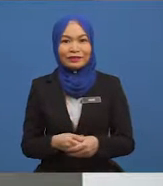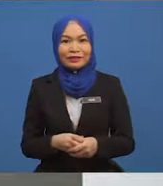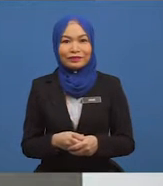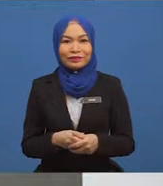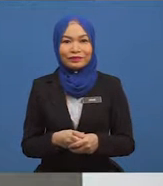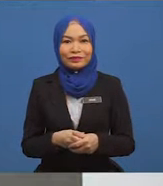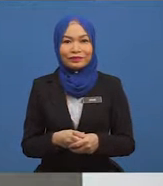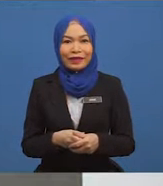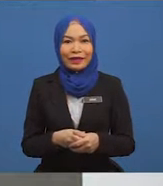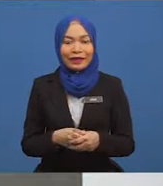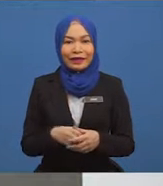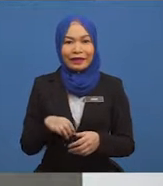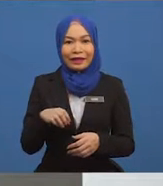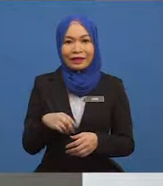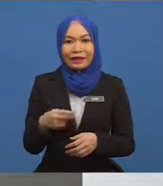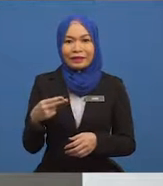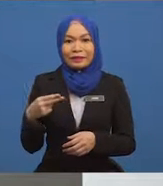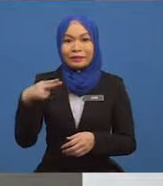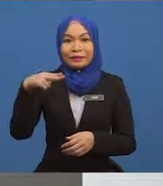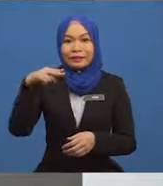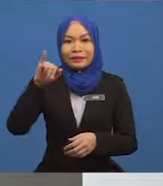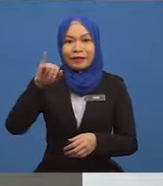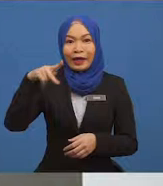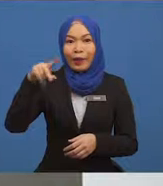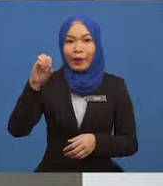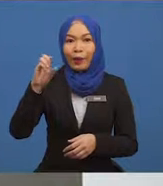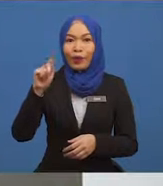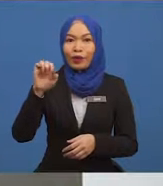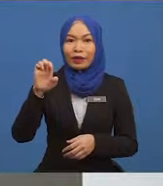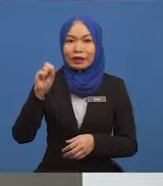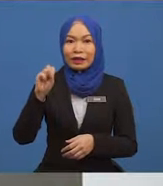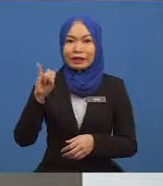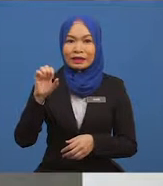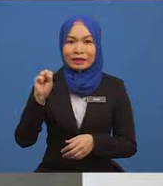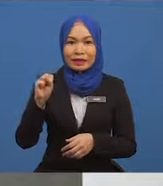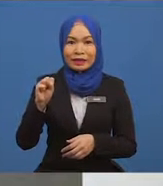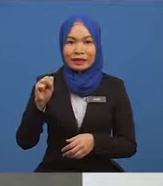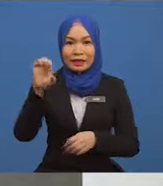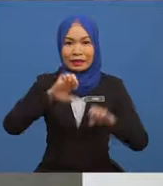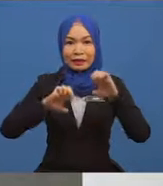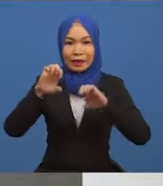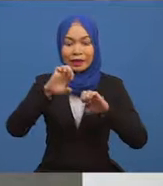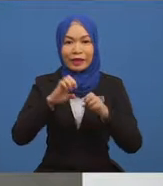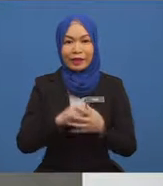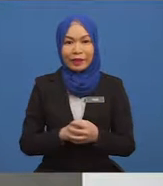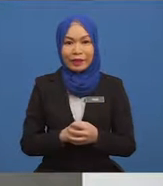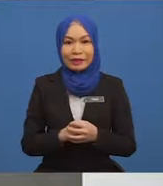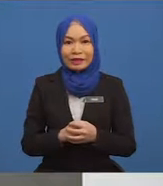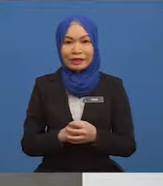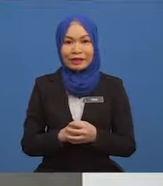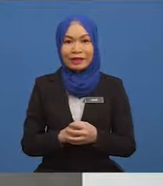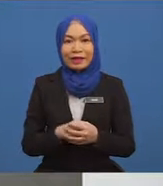hipotesis bagi eksperimen fermentasi yeast adalah fermentasi yeast menghasilkan